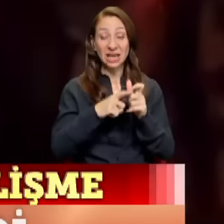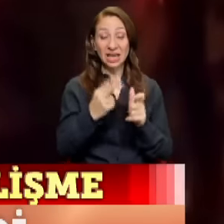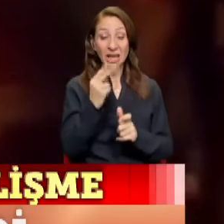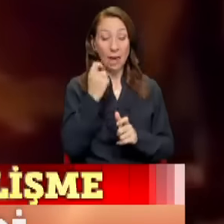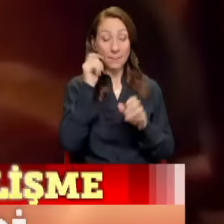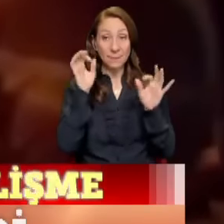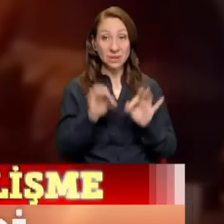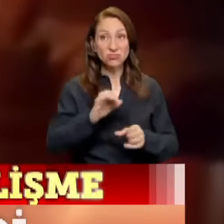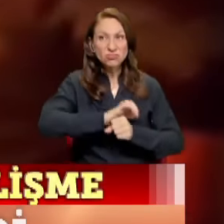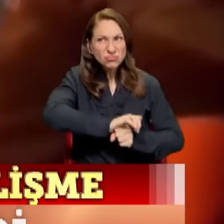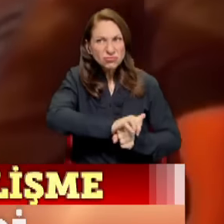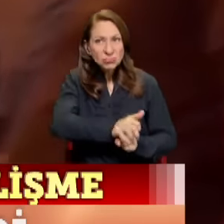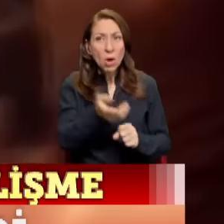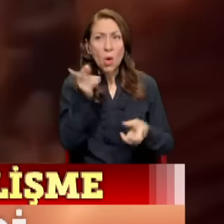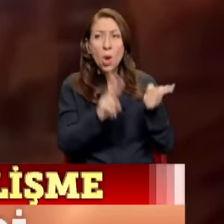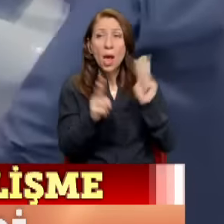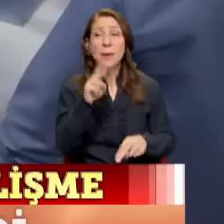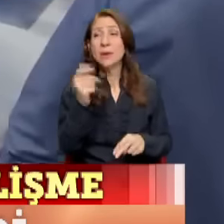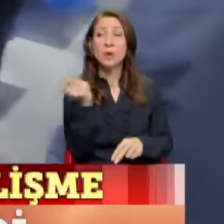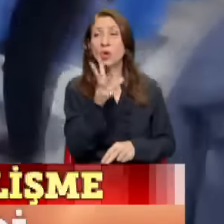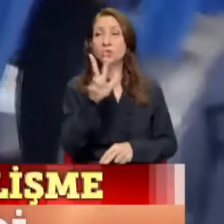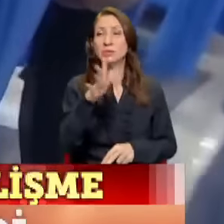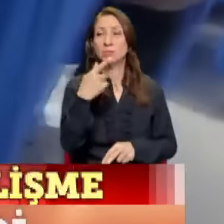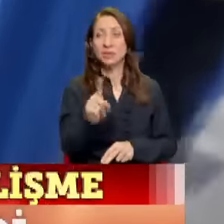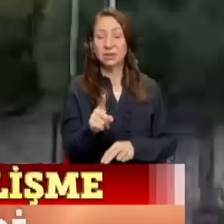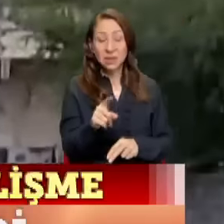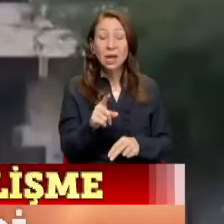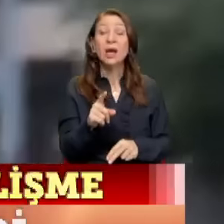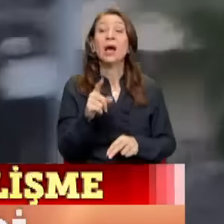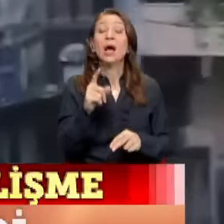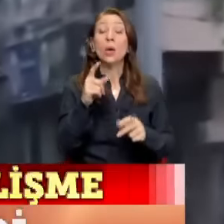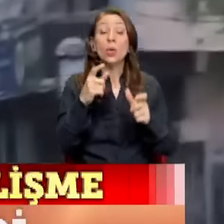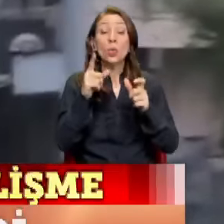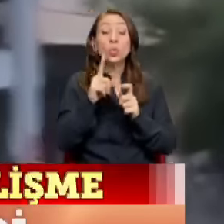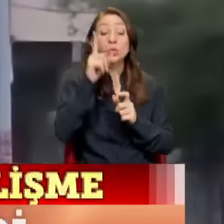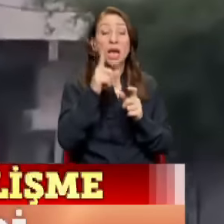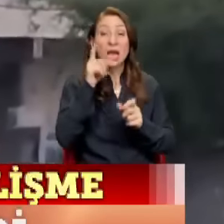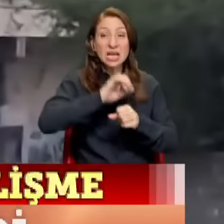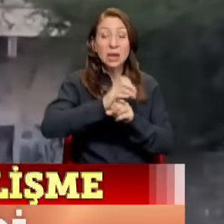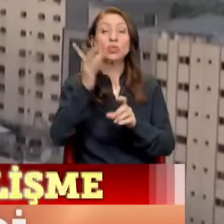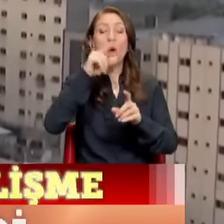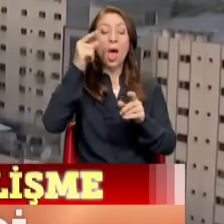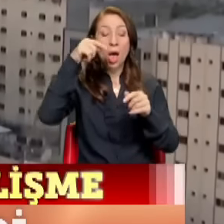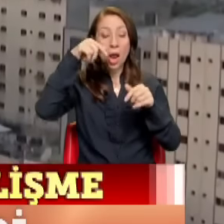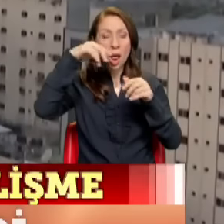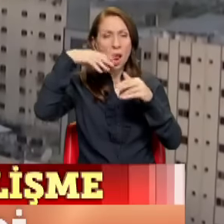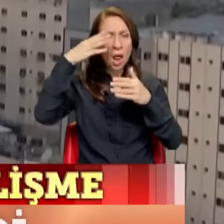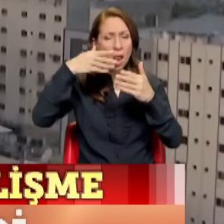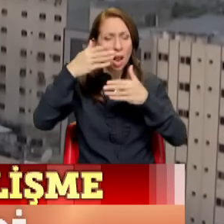başlattığı soykırımda can kaybı 5000'i aştı Gazi'nin kuzeyi ile başlayan soykırım refaha